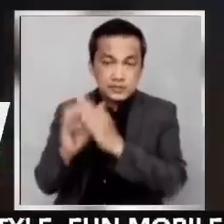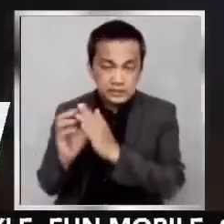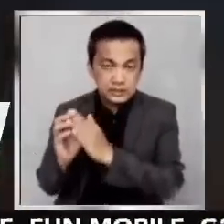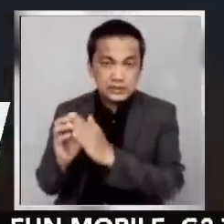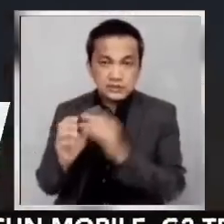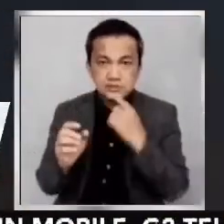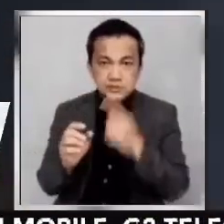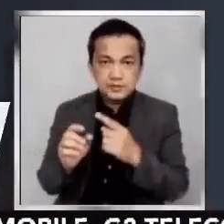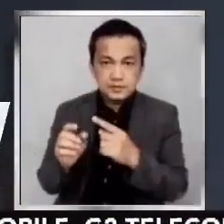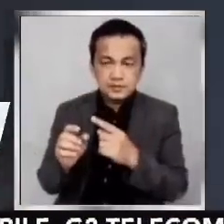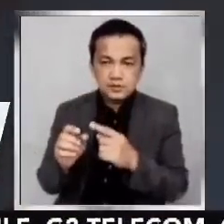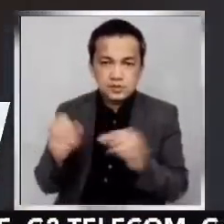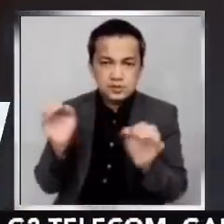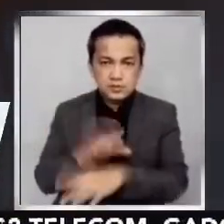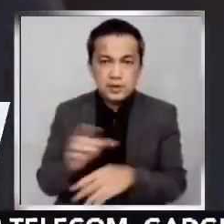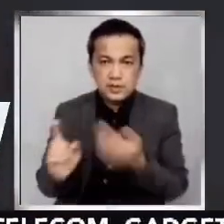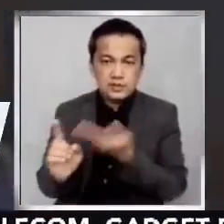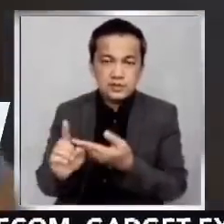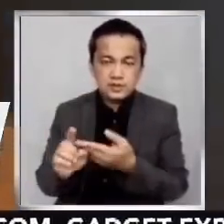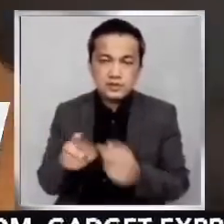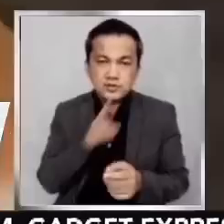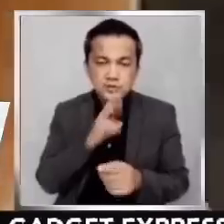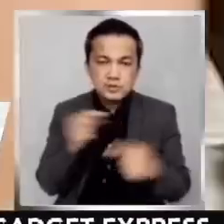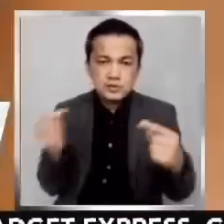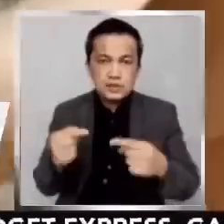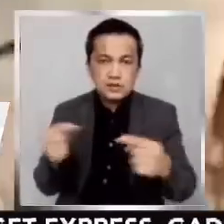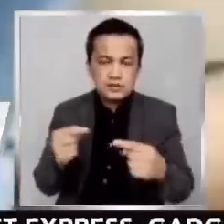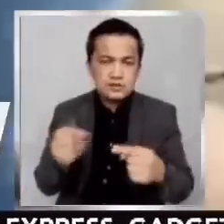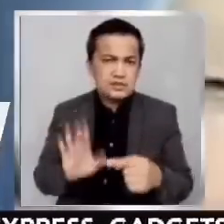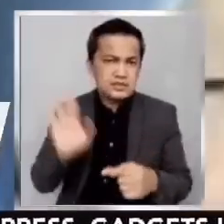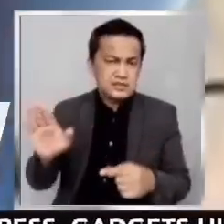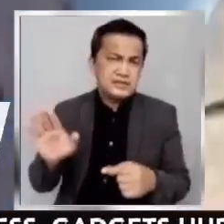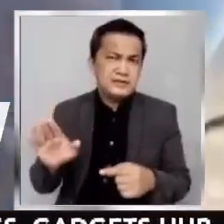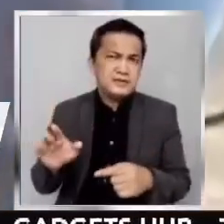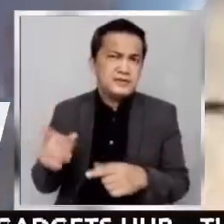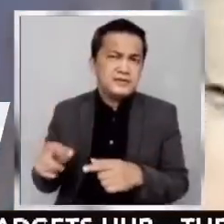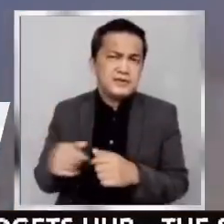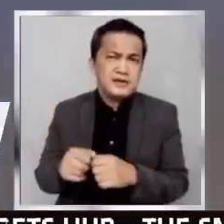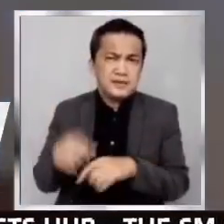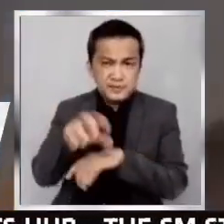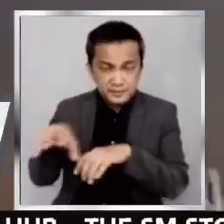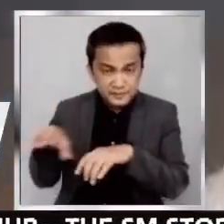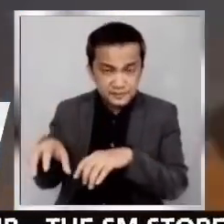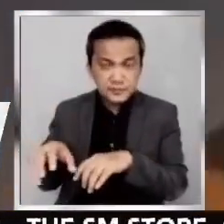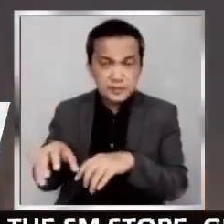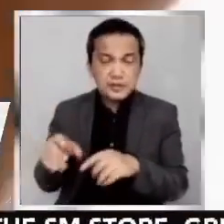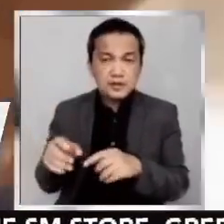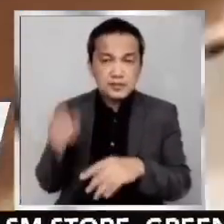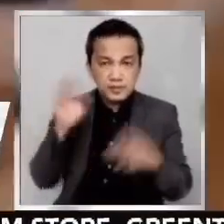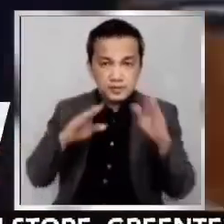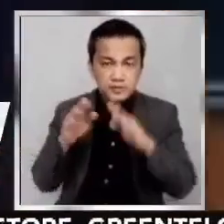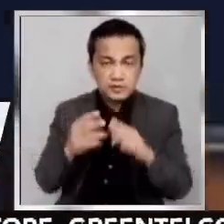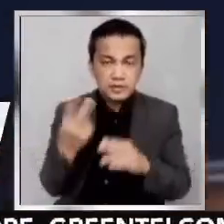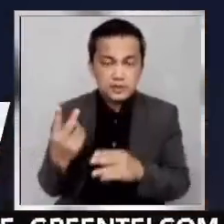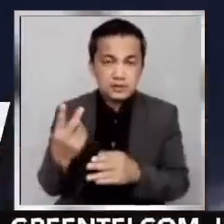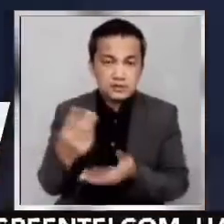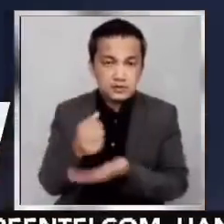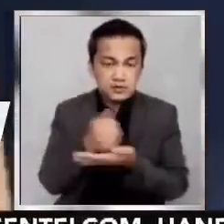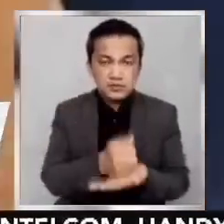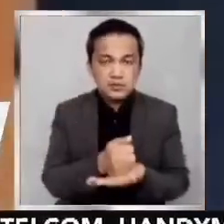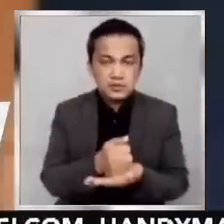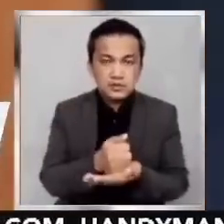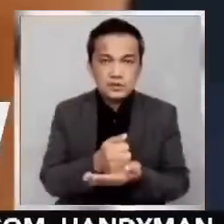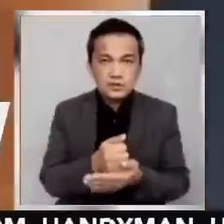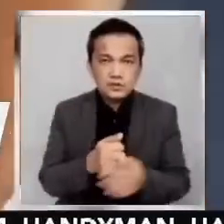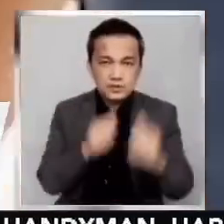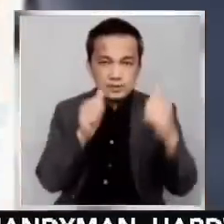nirespakan daw ng suspect ang nakaaway ng kanyang mga kababayan. Ang problema, yung dalawang tinulungan umano niya, nakipag-areglo sa